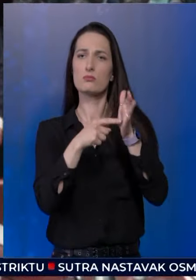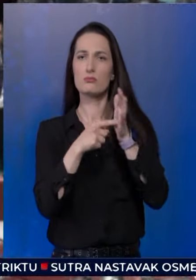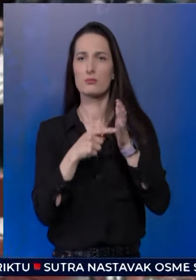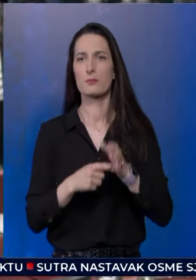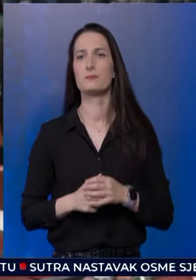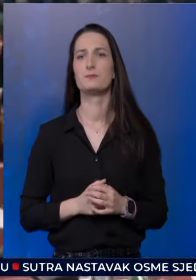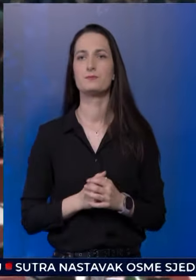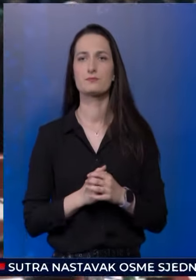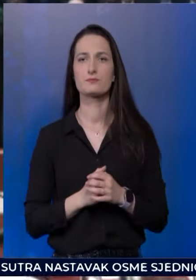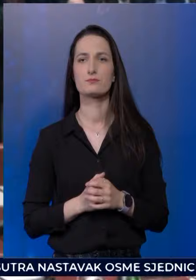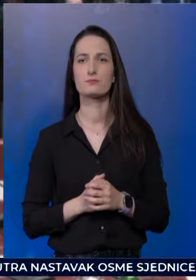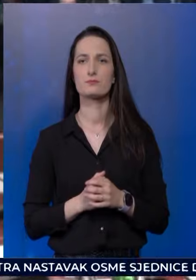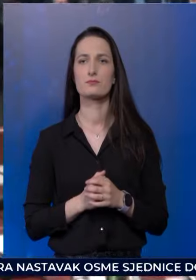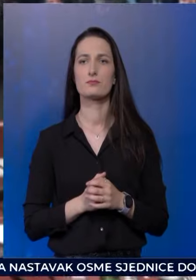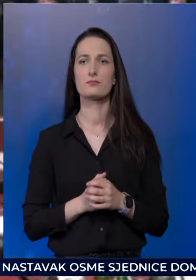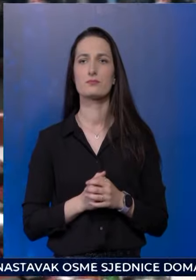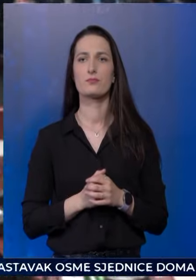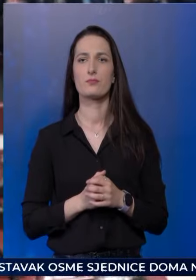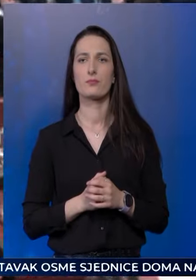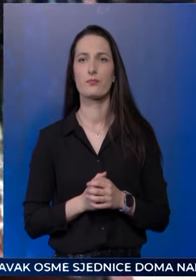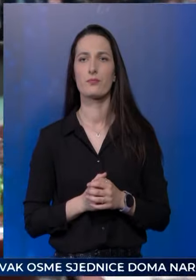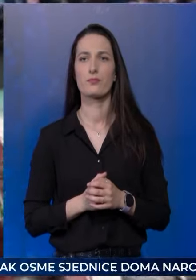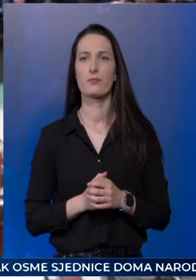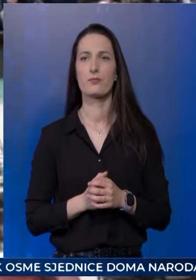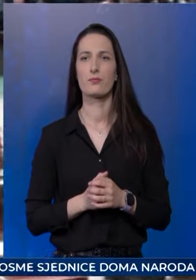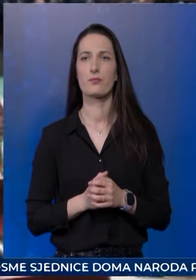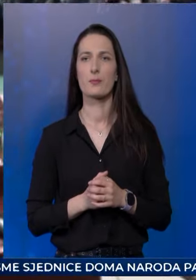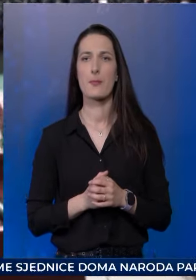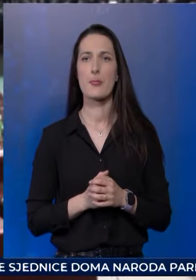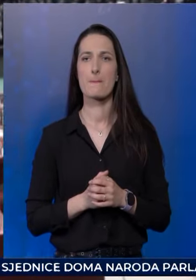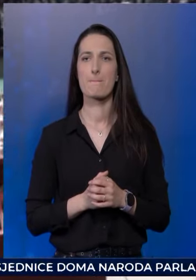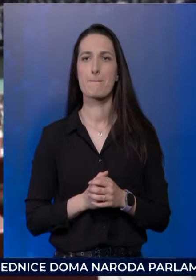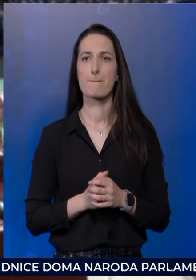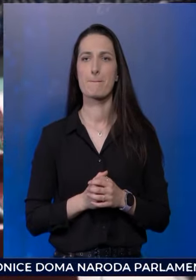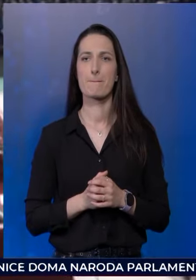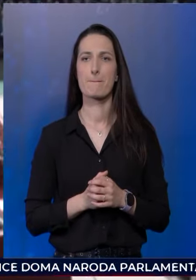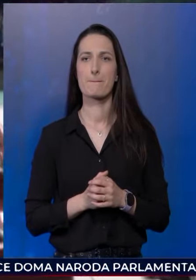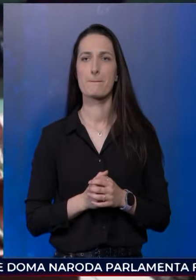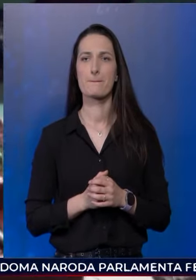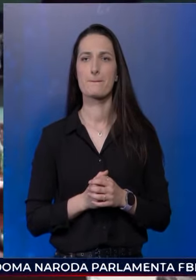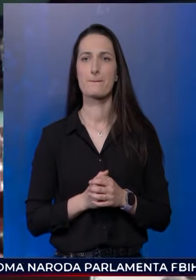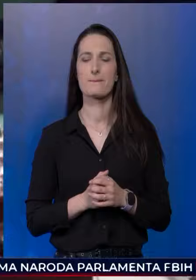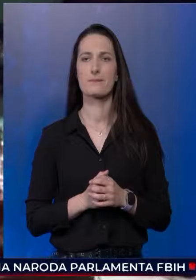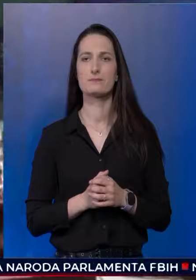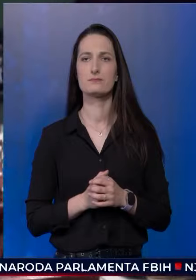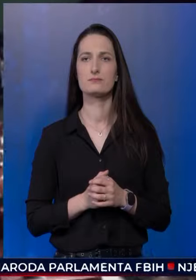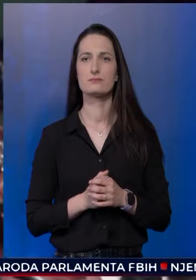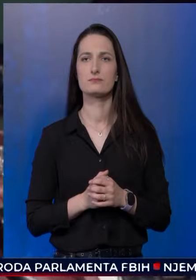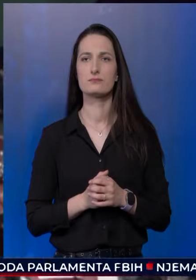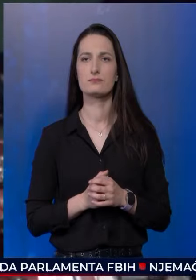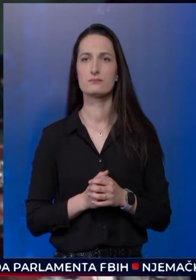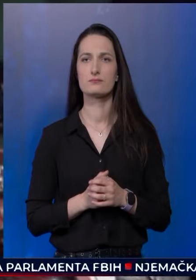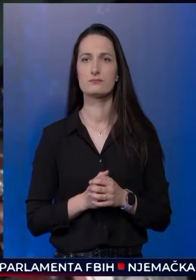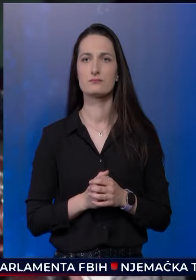Kostreš, predsjednik Lige socijaldemokrata Vojvodine za oslobođenje. Napominje da je i Slobodan Milošević svaki put kada je imao neki problem, pokušavao